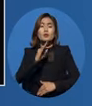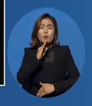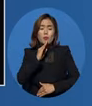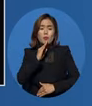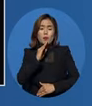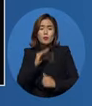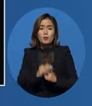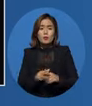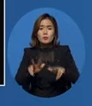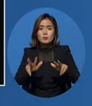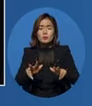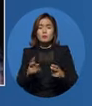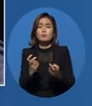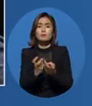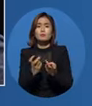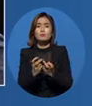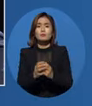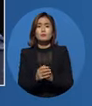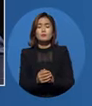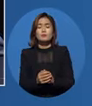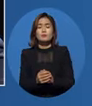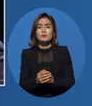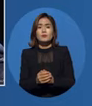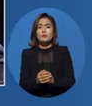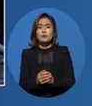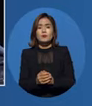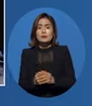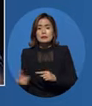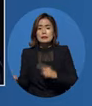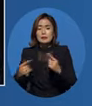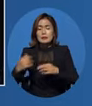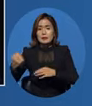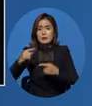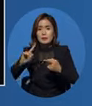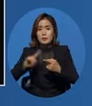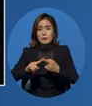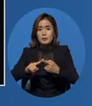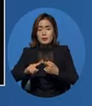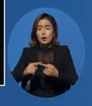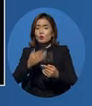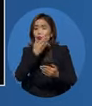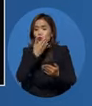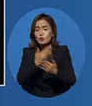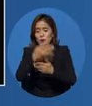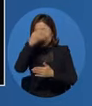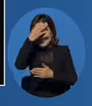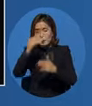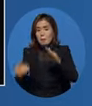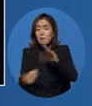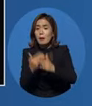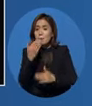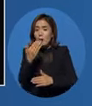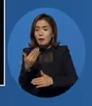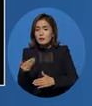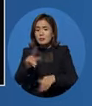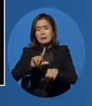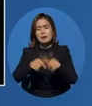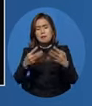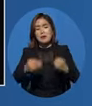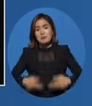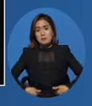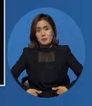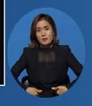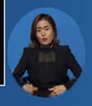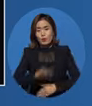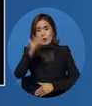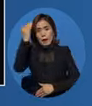현재 어찌됐건 재생에너지 가 다른 선진국에서는 그렇게 패티가 돼서 기술이 됐다 그렇지만 그것은 상당히 시간이 걸립니다 우리가